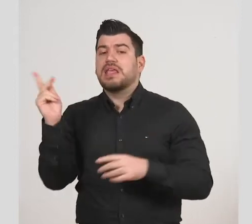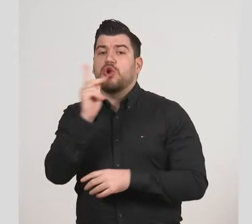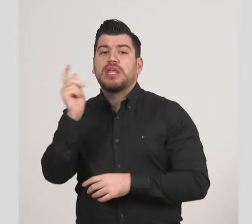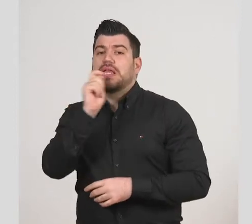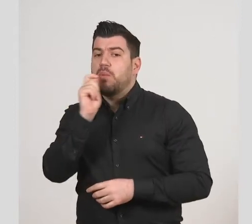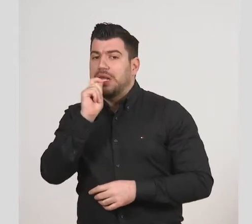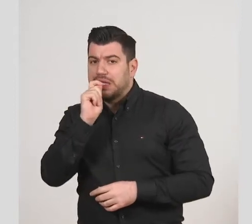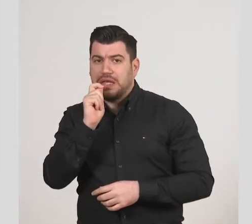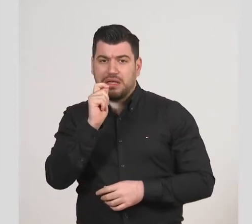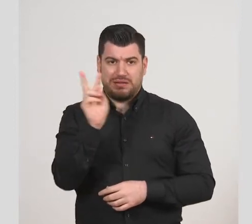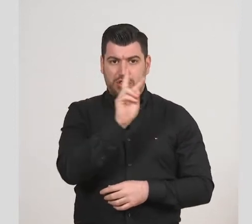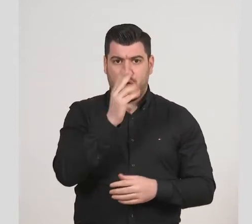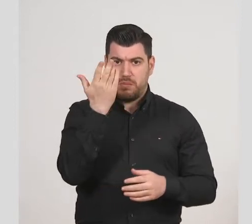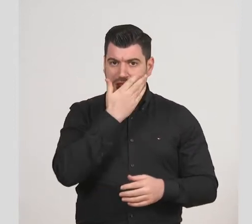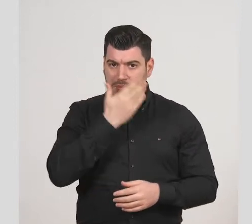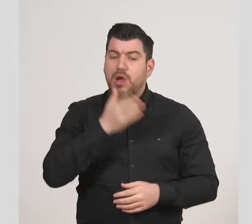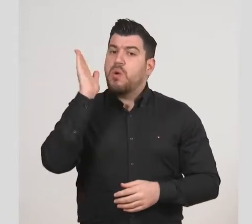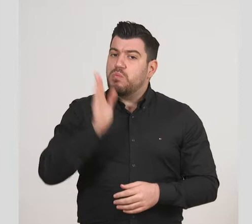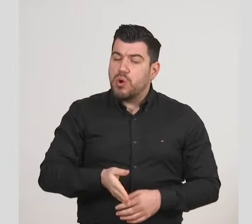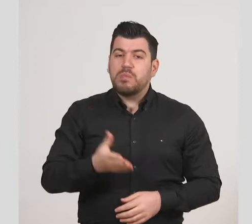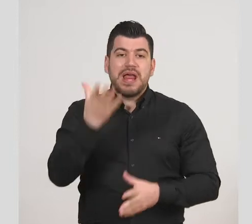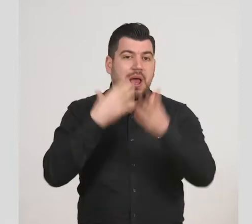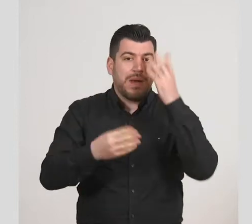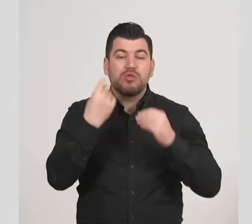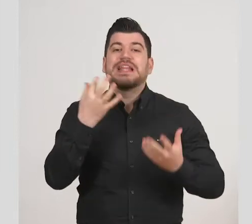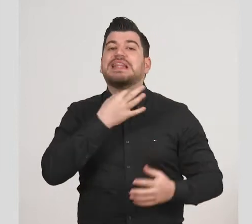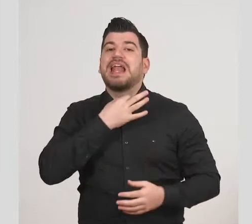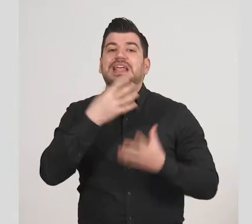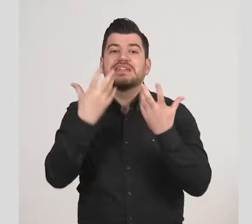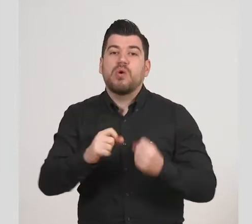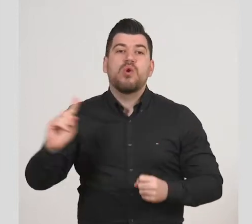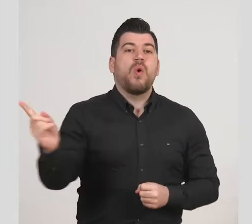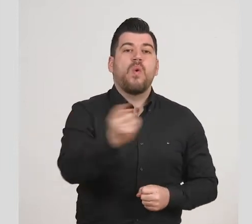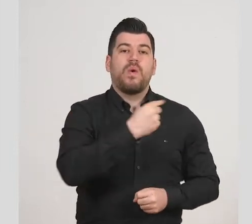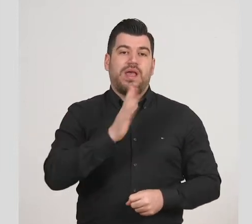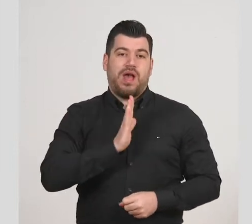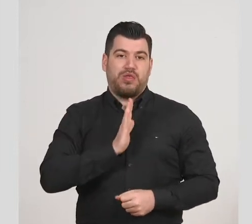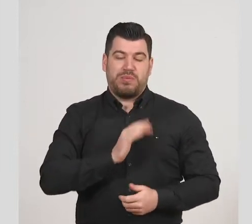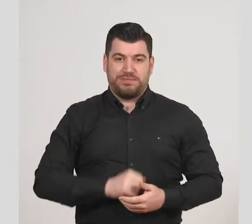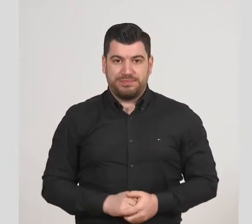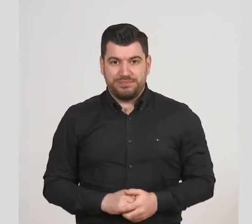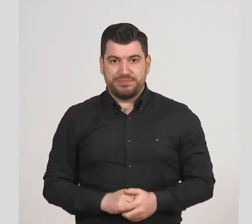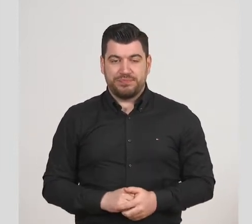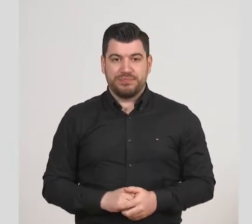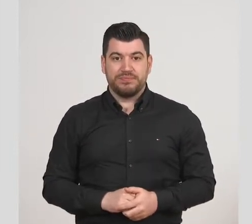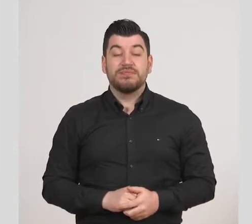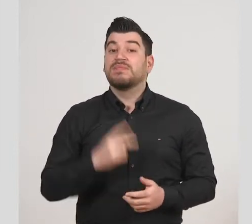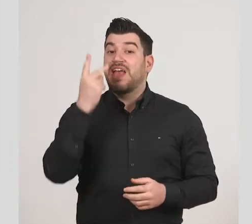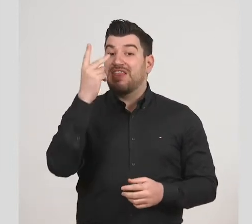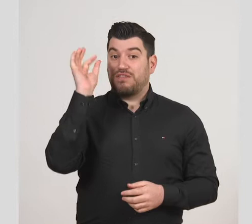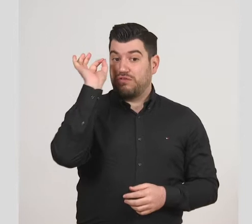πολιτικής αγωγής, μπορούμε να καταφέρουμε να αναγνωρίζουμε τις κοινές ανάγκες όλων των ανθρώπων. Μπορούμε